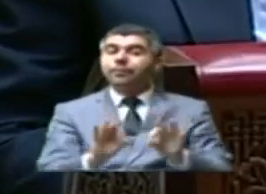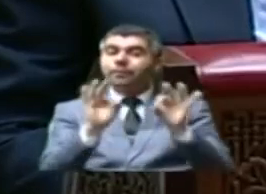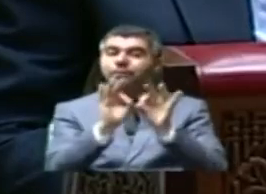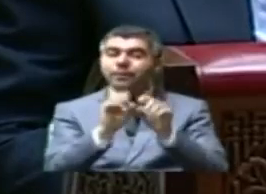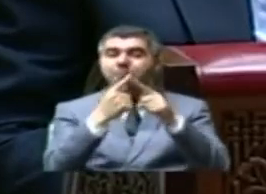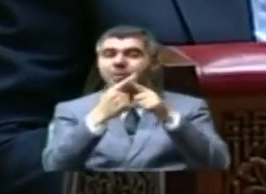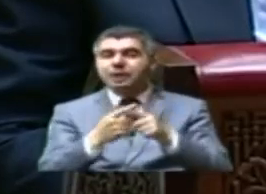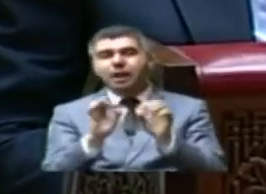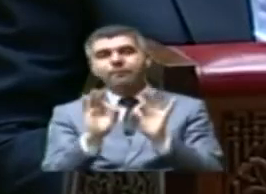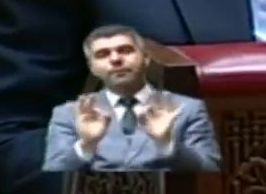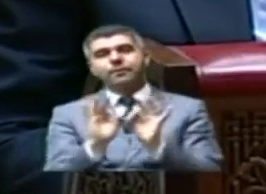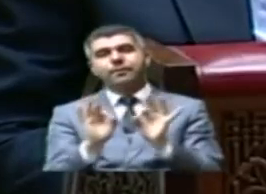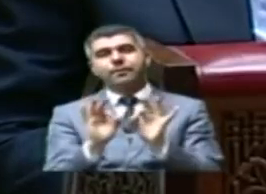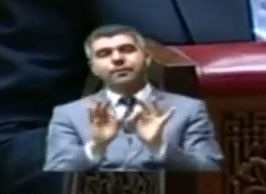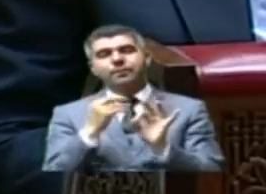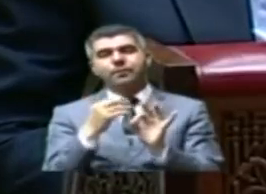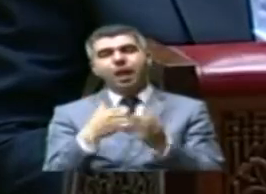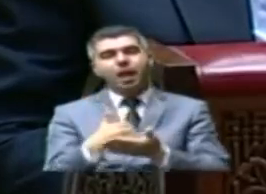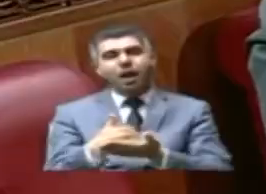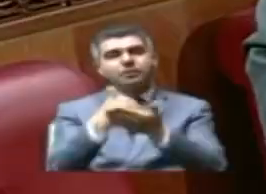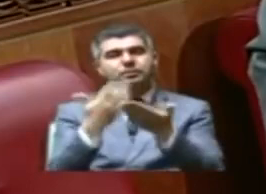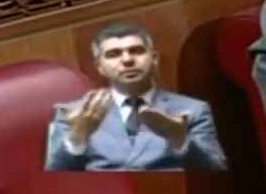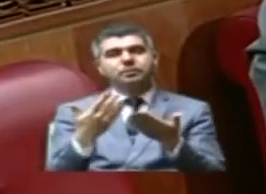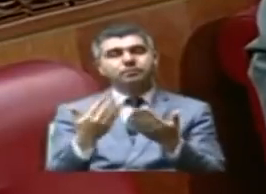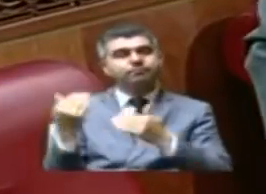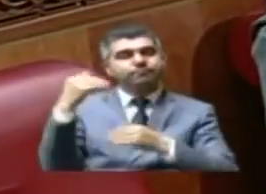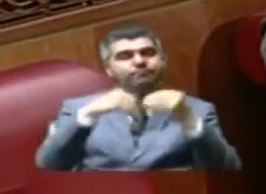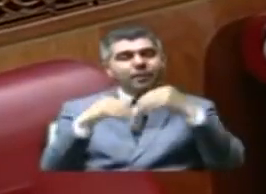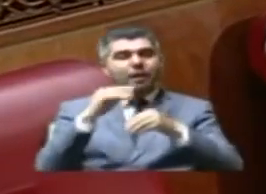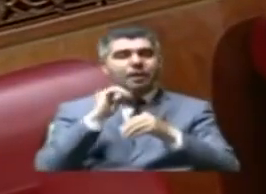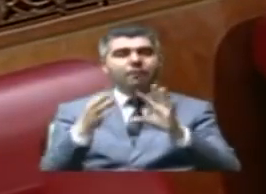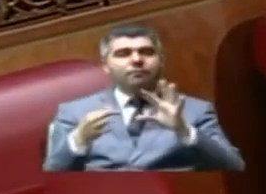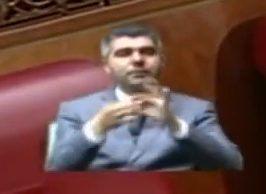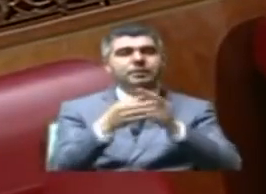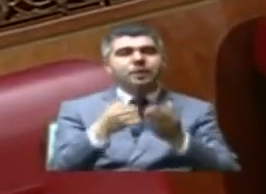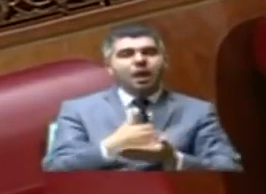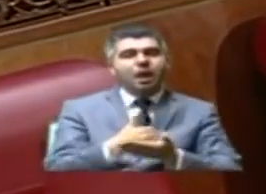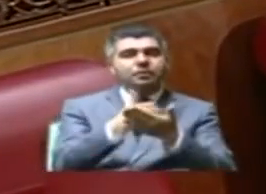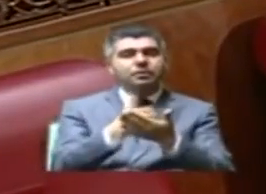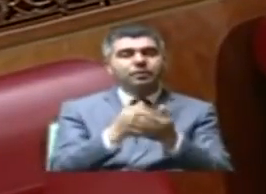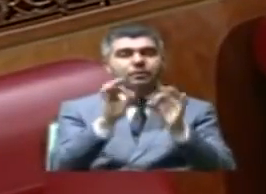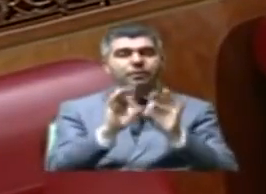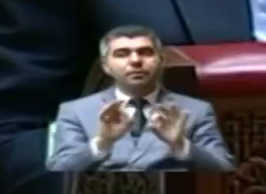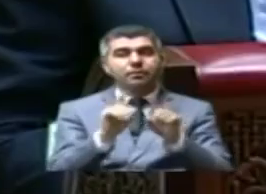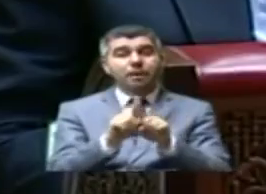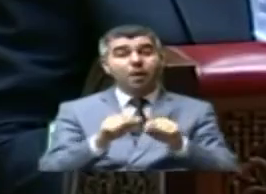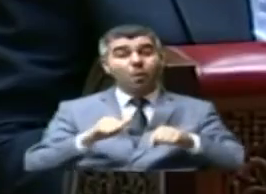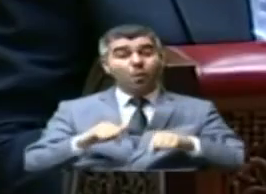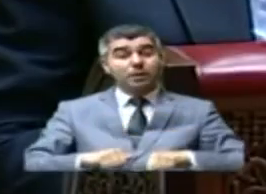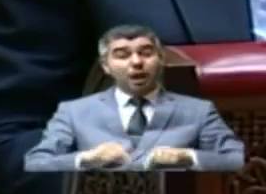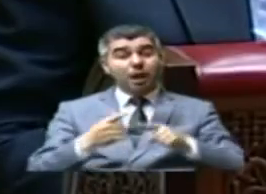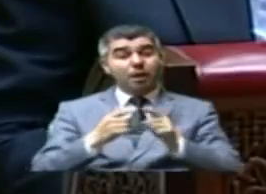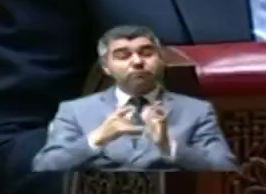عندهاش الفلوس وما عندهاش الحصه ديالها وهي اللي ما حولتش الاموال اللي خصها تعطيها باش حنا ننجحوا. حنا الفلوس فيما يتعلق